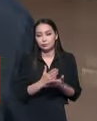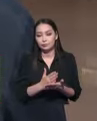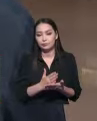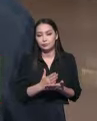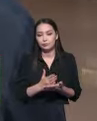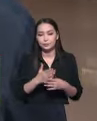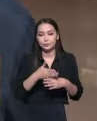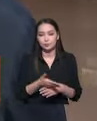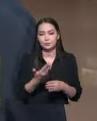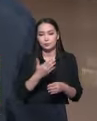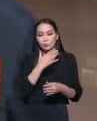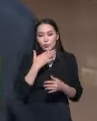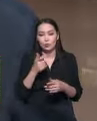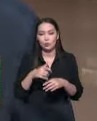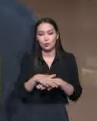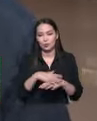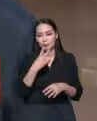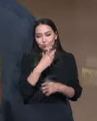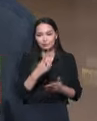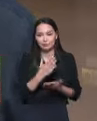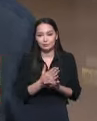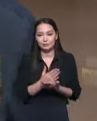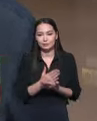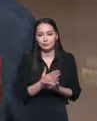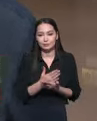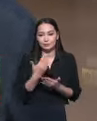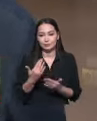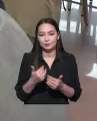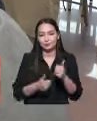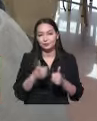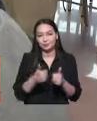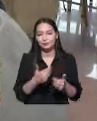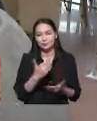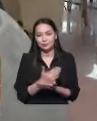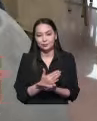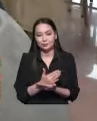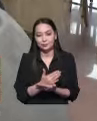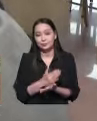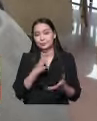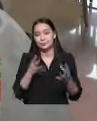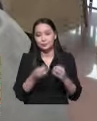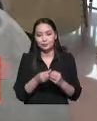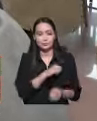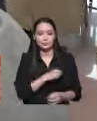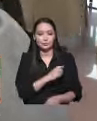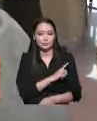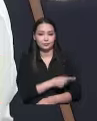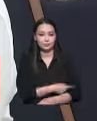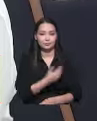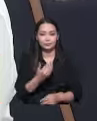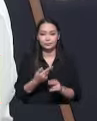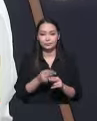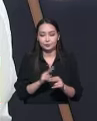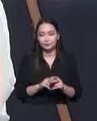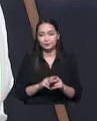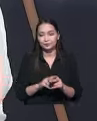15 жыл көрмеген азаматтарды бәрін көріп отыр, жүрегім лүпілдеп отыр, сағынысы болып отыр. Сайыс нәтижесінде ең мықты 25 шахматшы